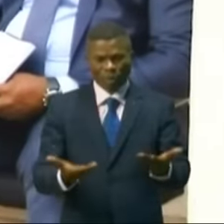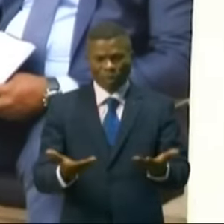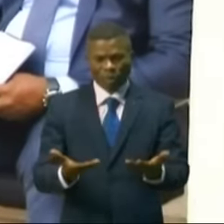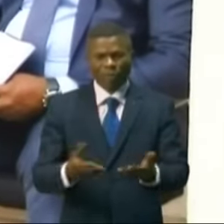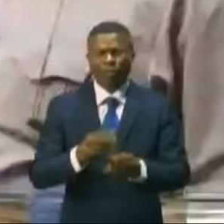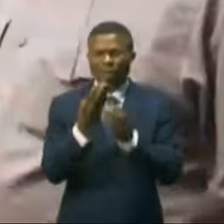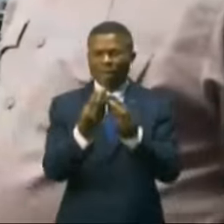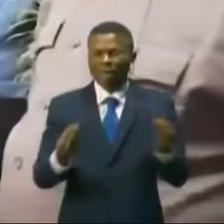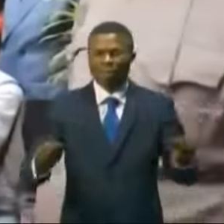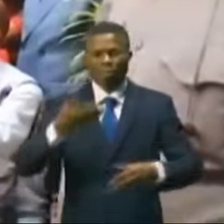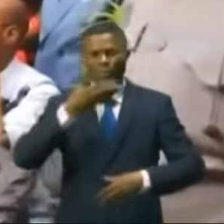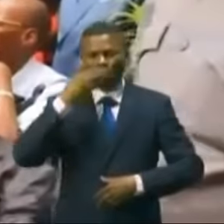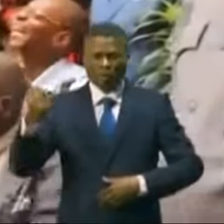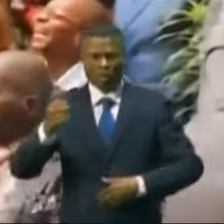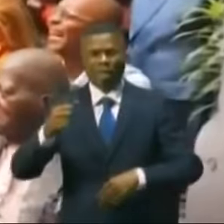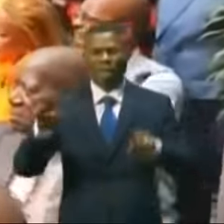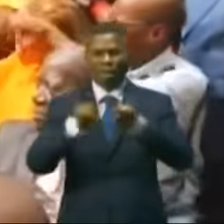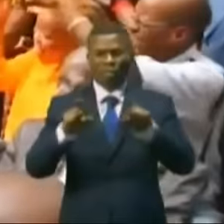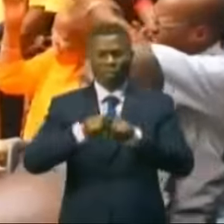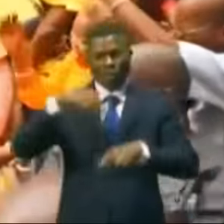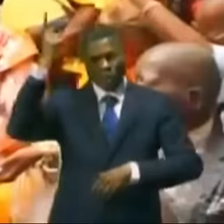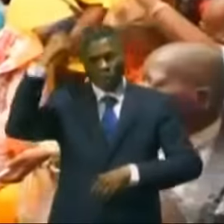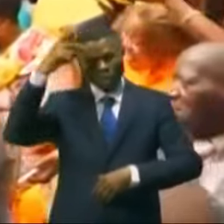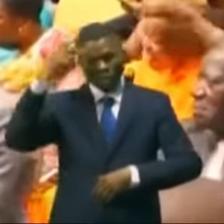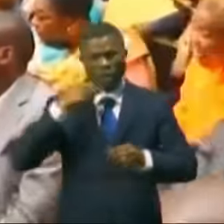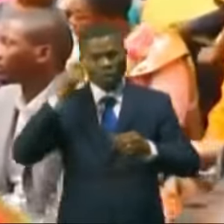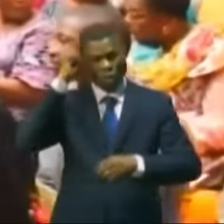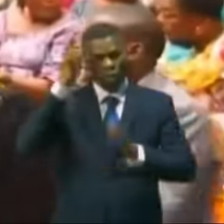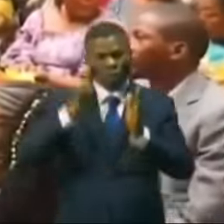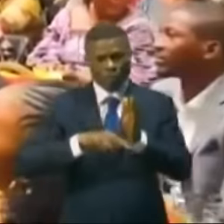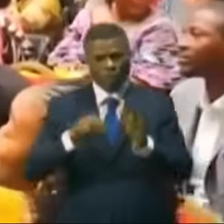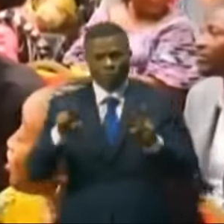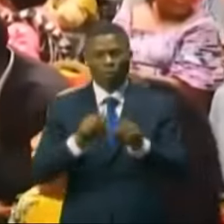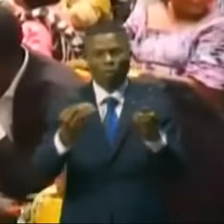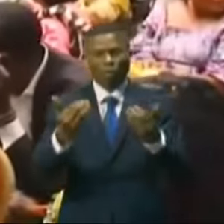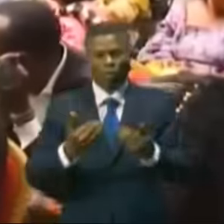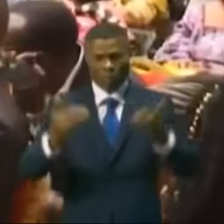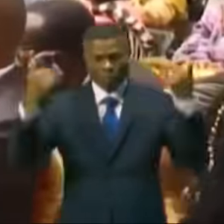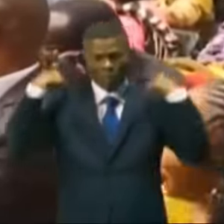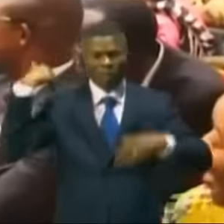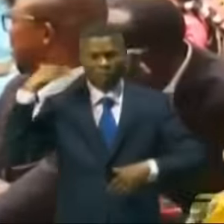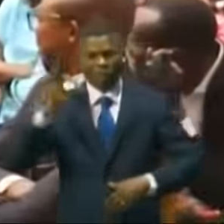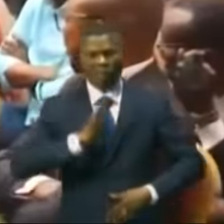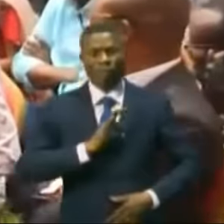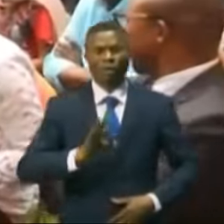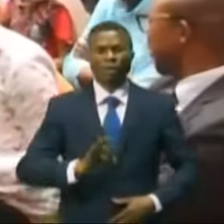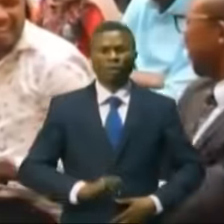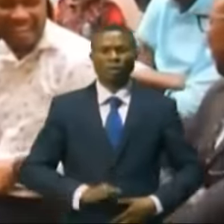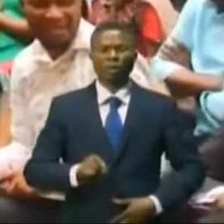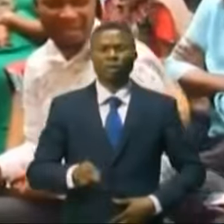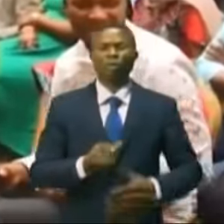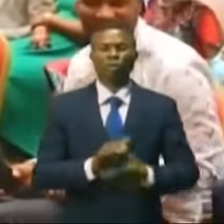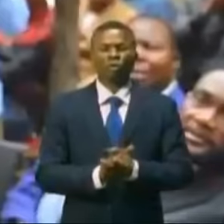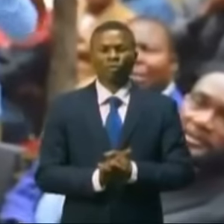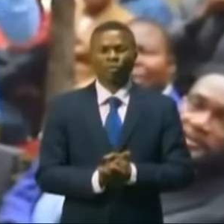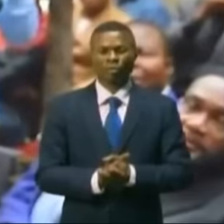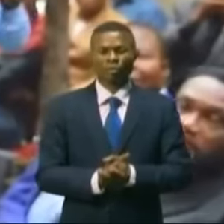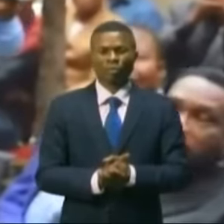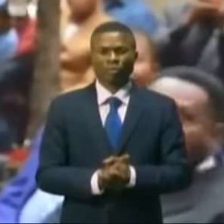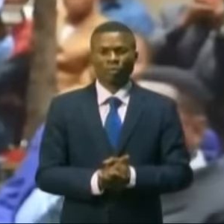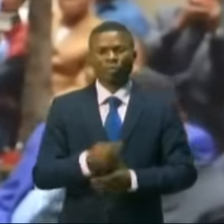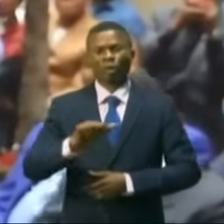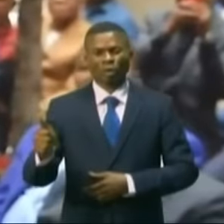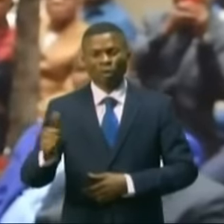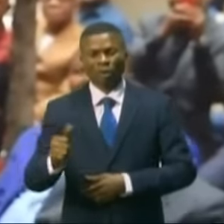rendement efficient, répondant à la politique gouvernementale telle que voulue par le chef de l'État, Félix-Antoine Tshisekedi. Faire autrement,